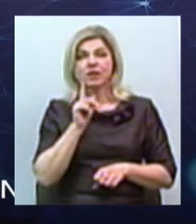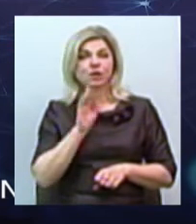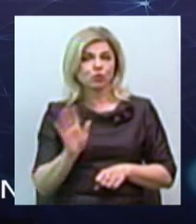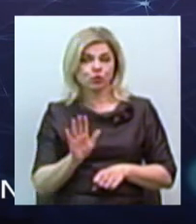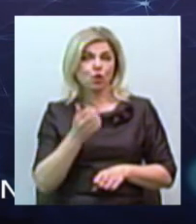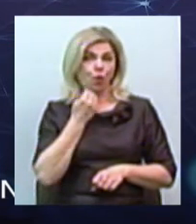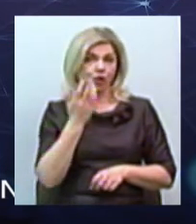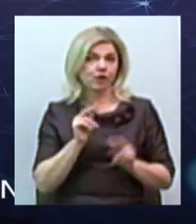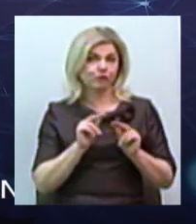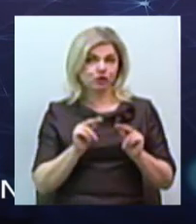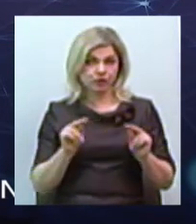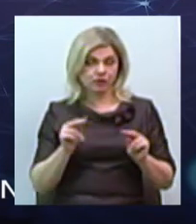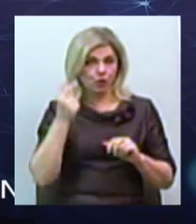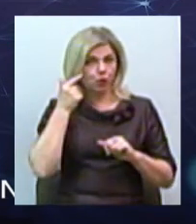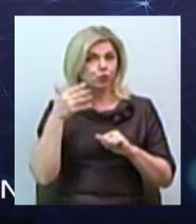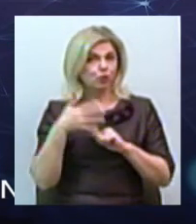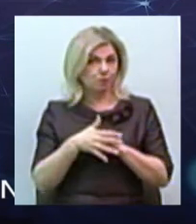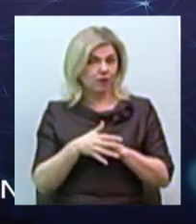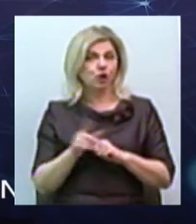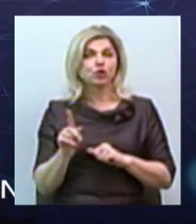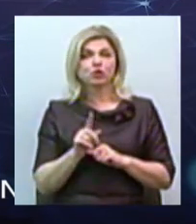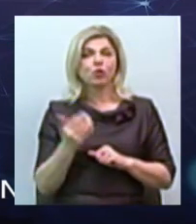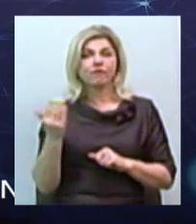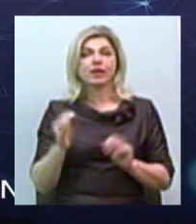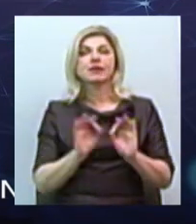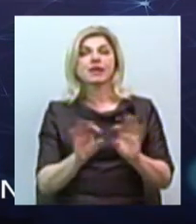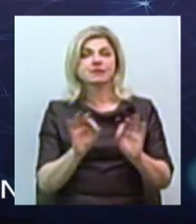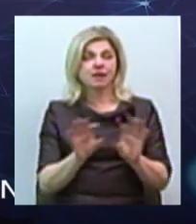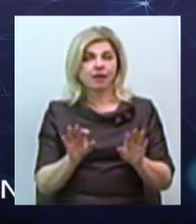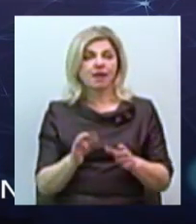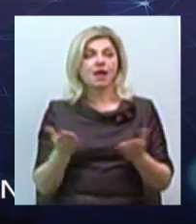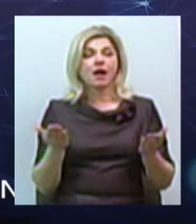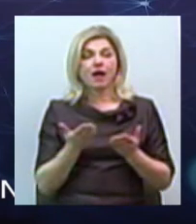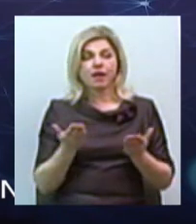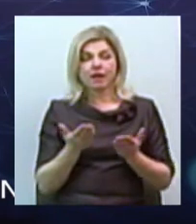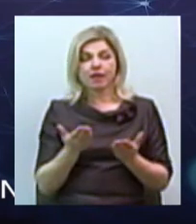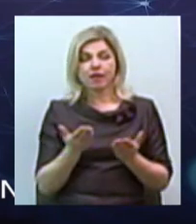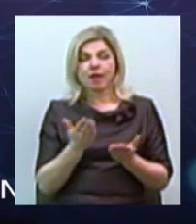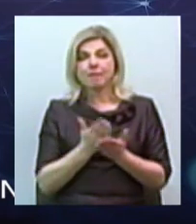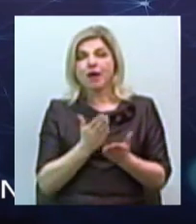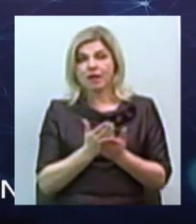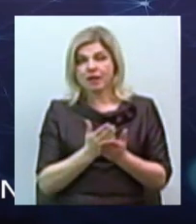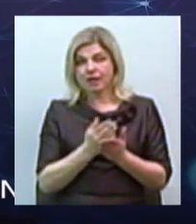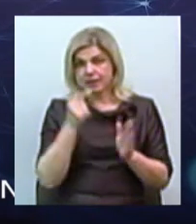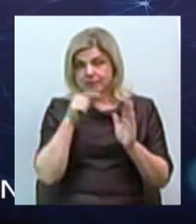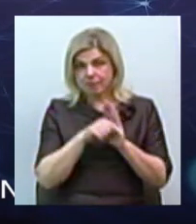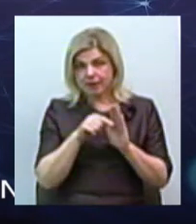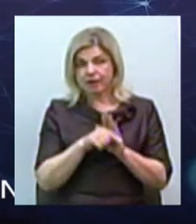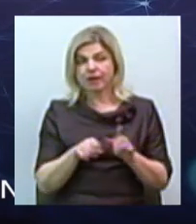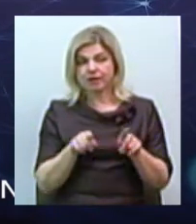коли вчитель розуміє, що він несе, яке місце він має в